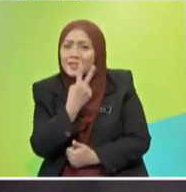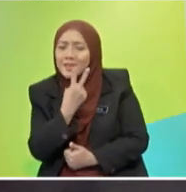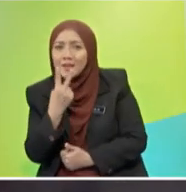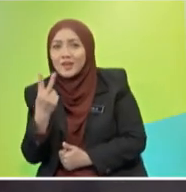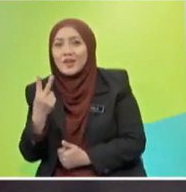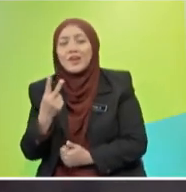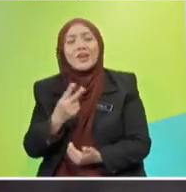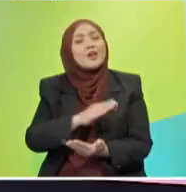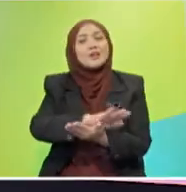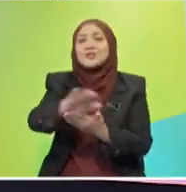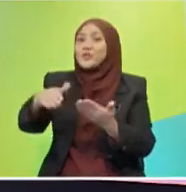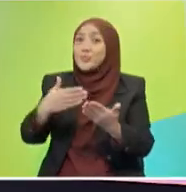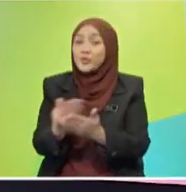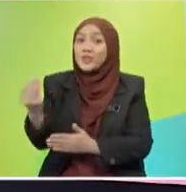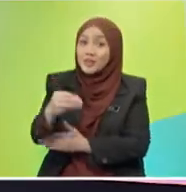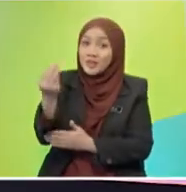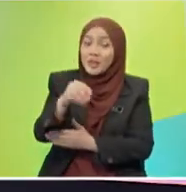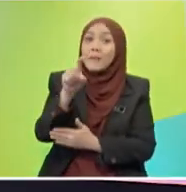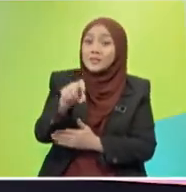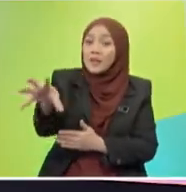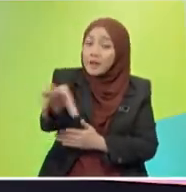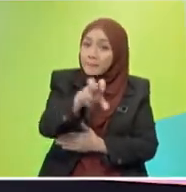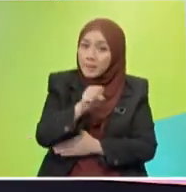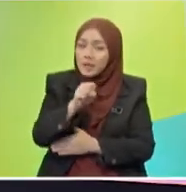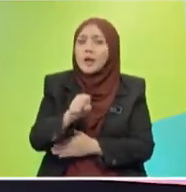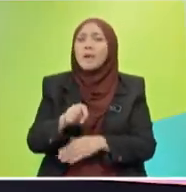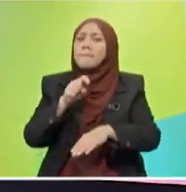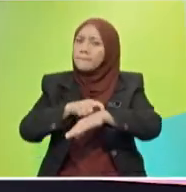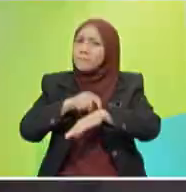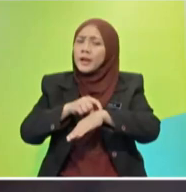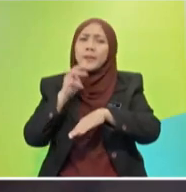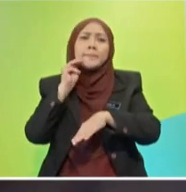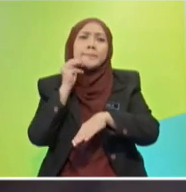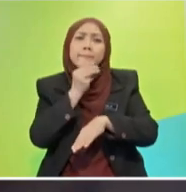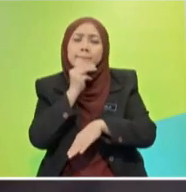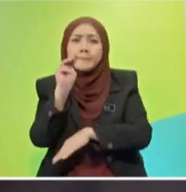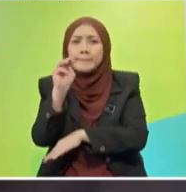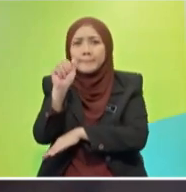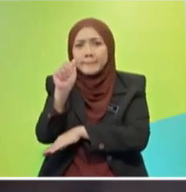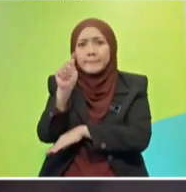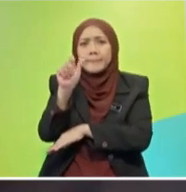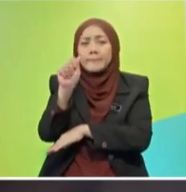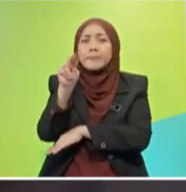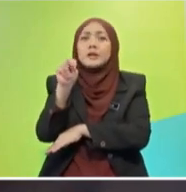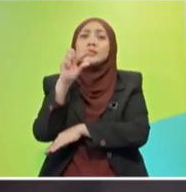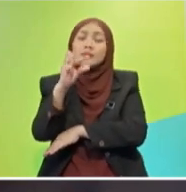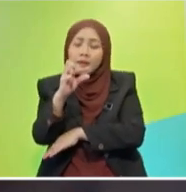tanaman ini Masa Dia matang Uh jadi hasil tanaman